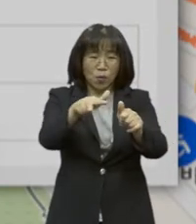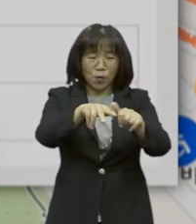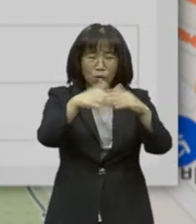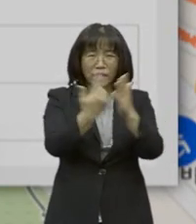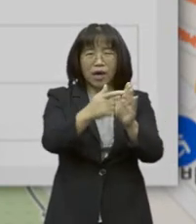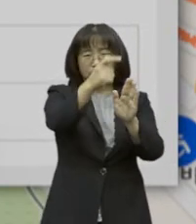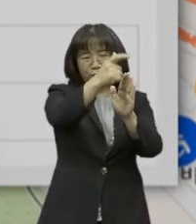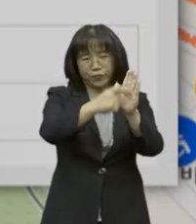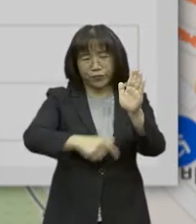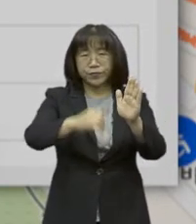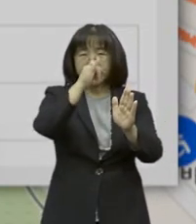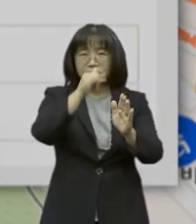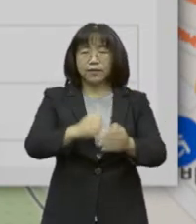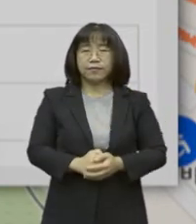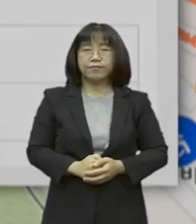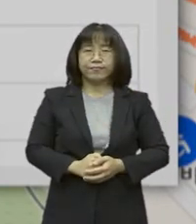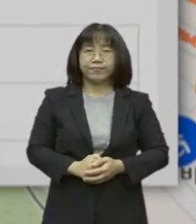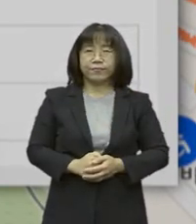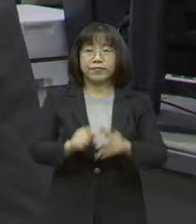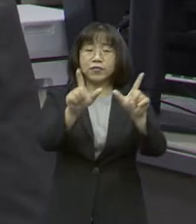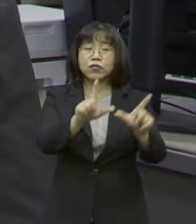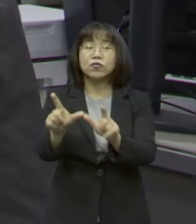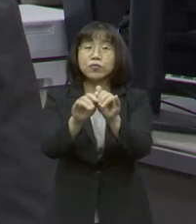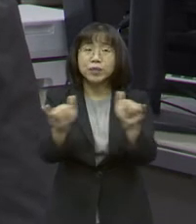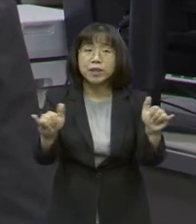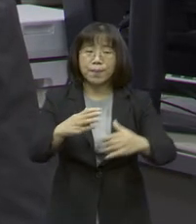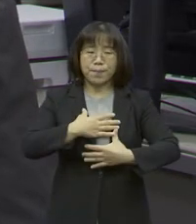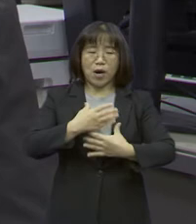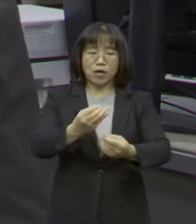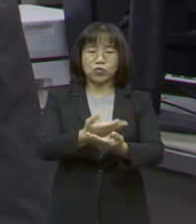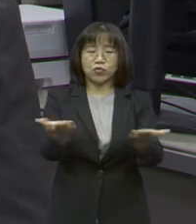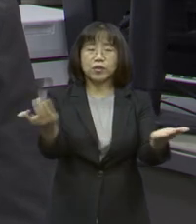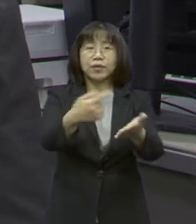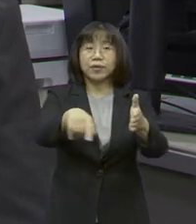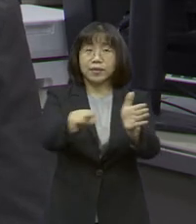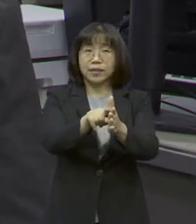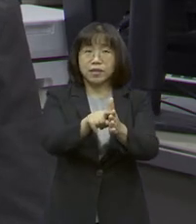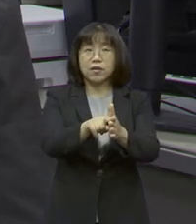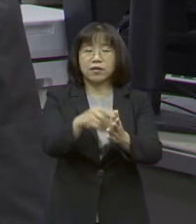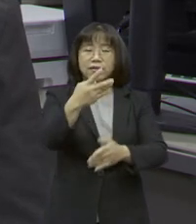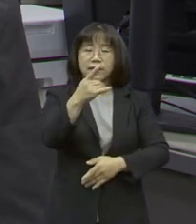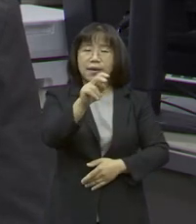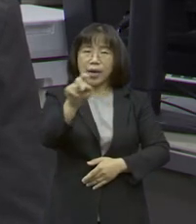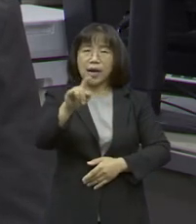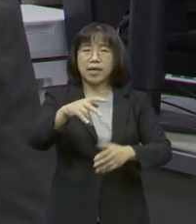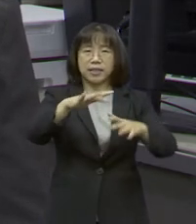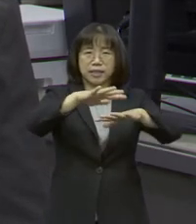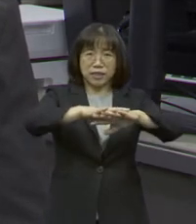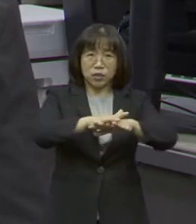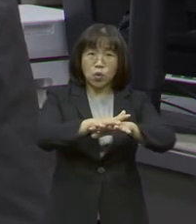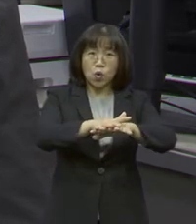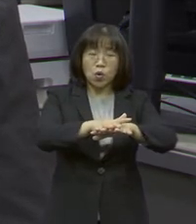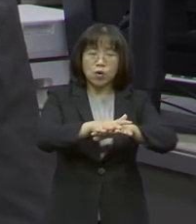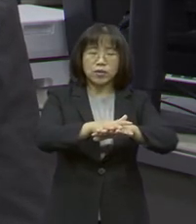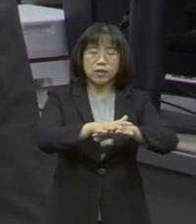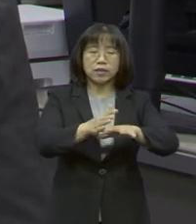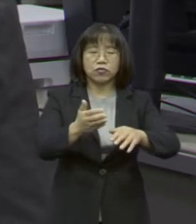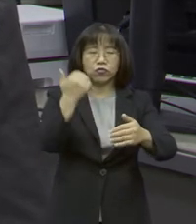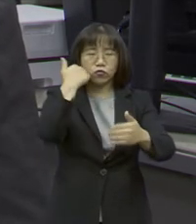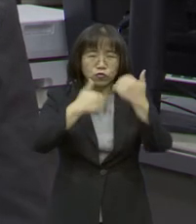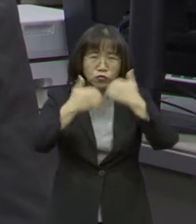있습니다 국민들에게 편리함을 주기에 제작한 테마 지도 서비스는 누구나 이용할 수